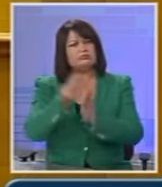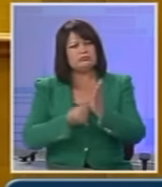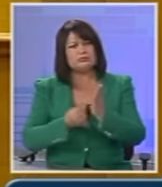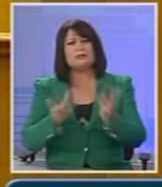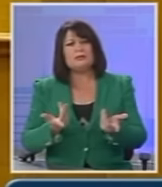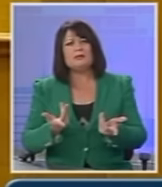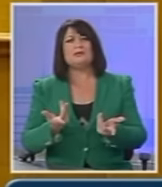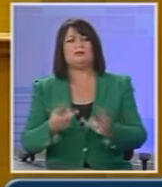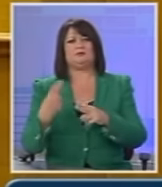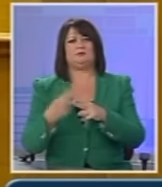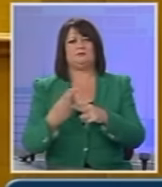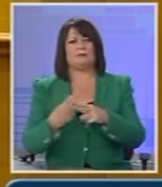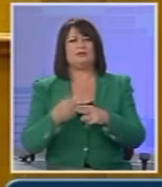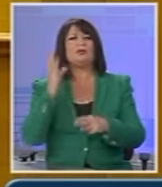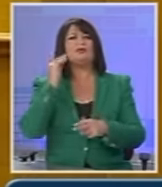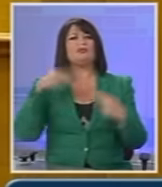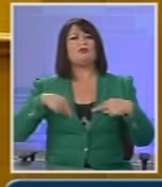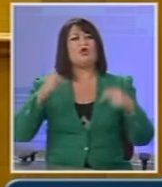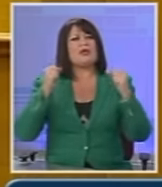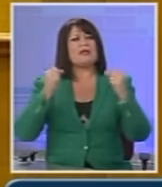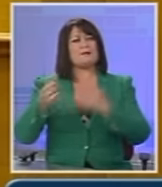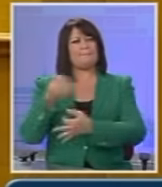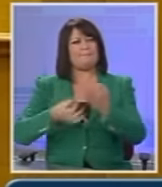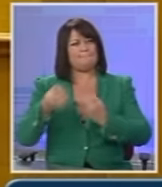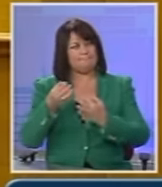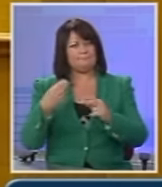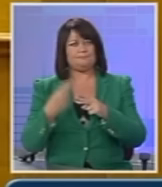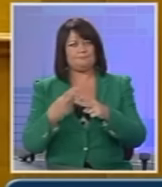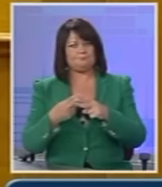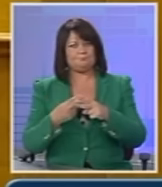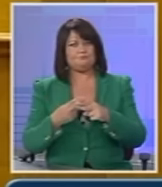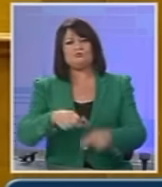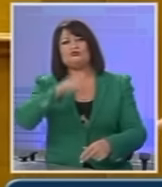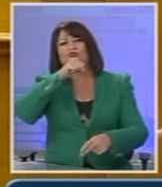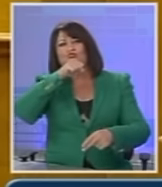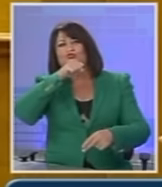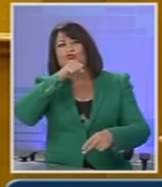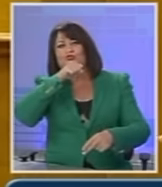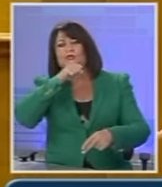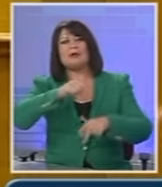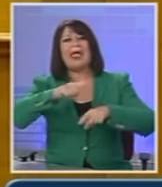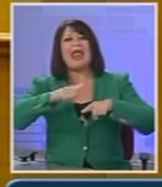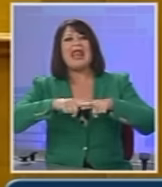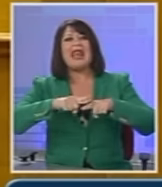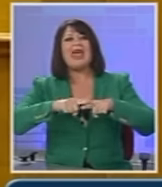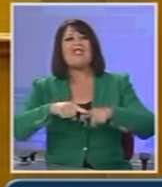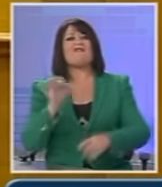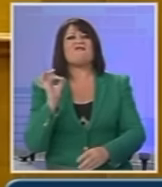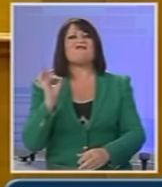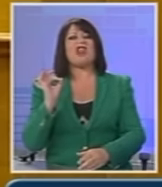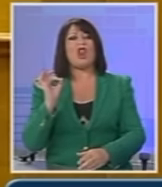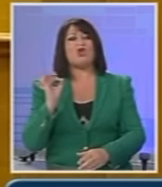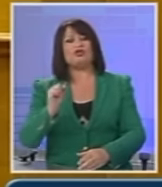κρίσιμες υπηρεσίες, επειδή άκουσα και τον Υπουργό Υγείας, διασφαλίζονται χάρη στον πατριωτισμό και το φιλότιμο των Ελλήνων,